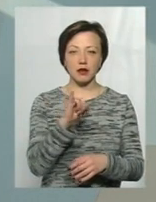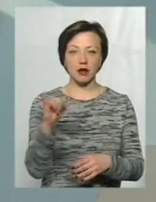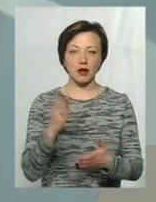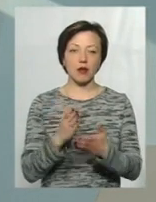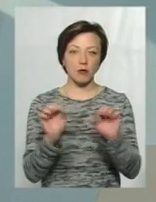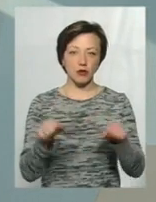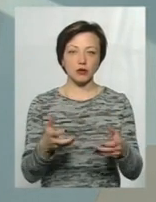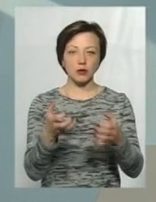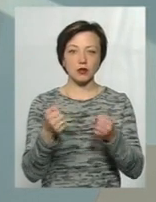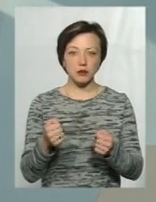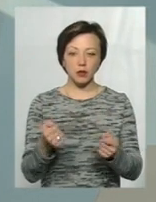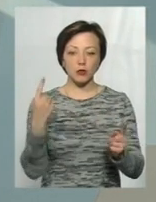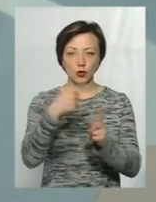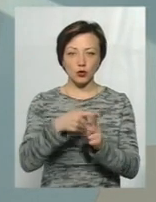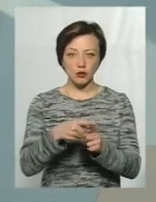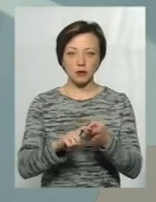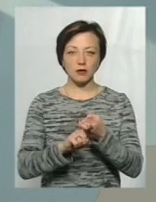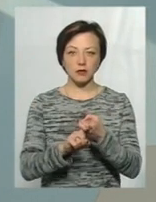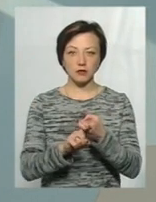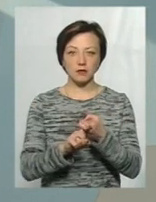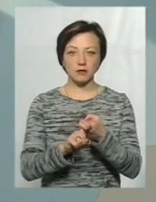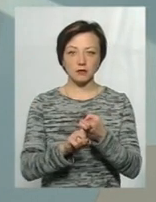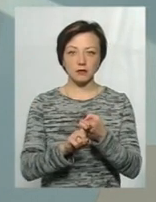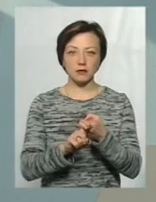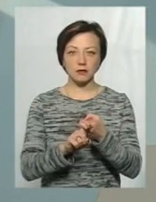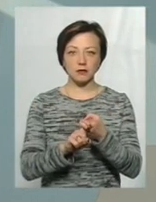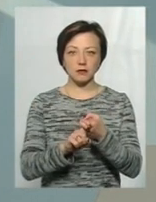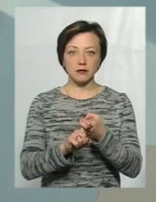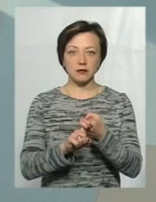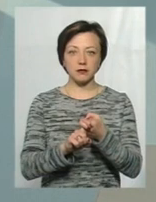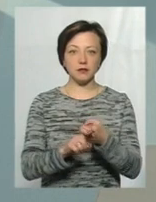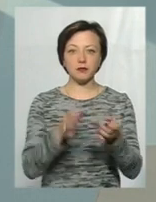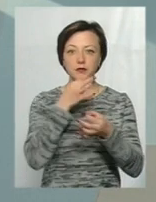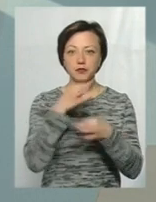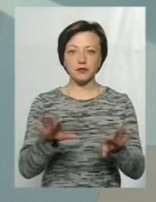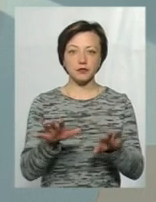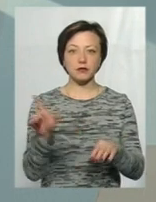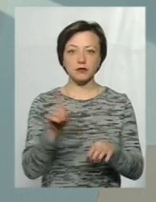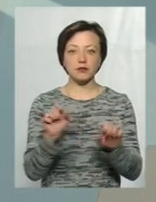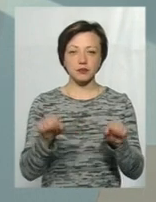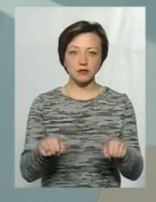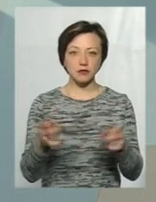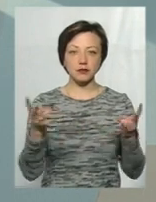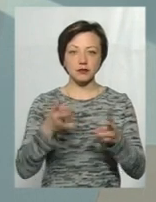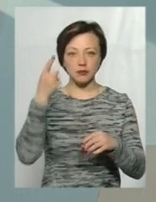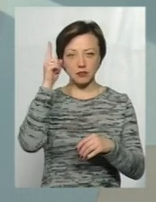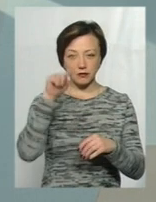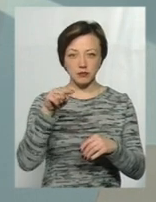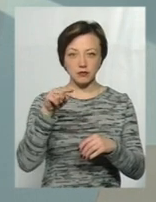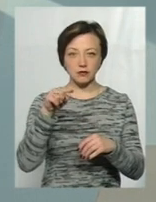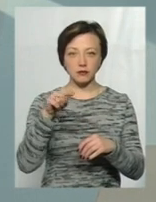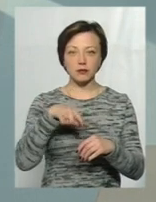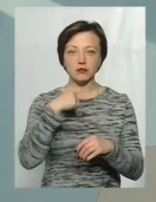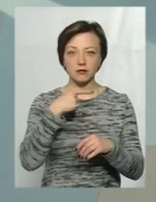отримати паралельно до цього ВІЛ-інфекцію і все, що завгодно. Тобто необхідно знати, що, про що